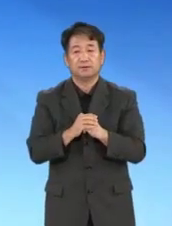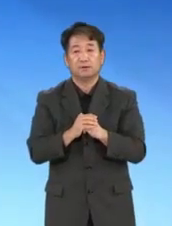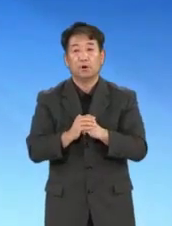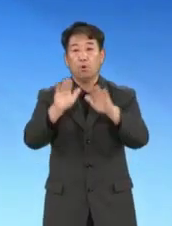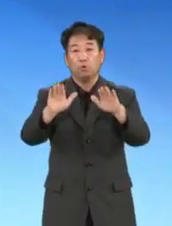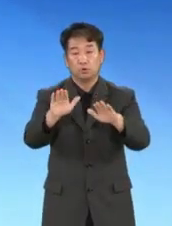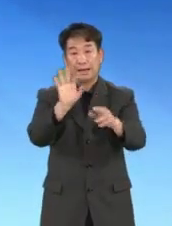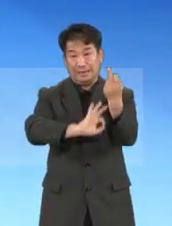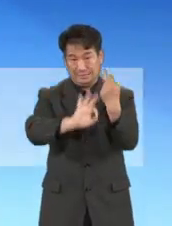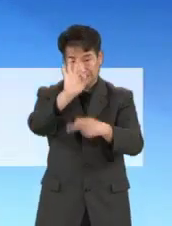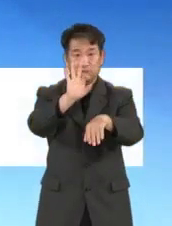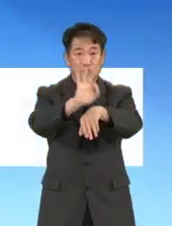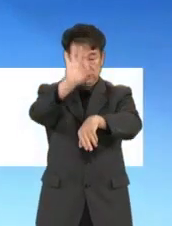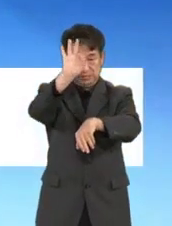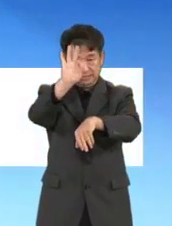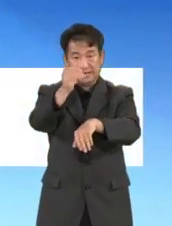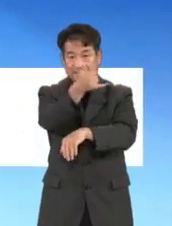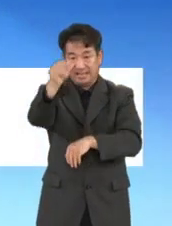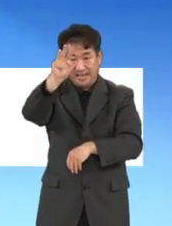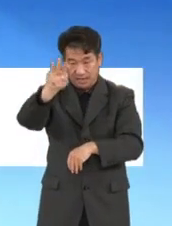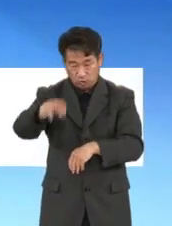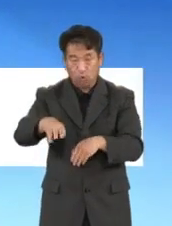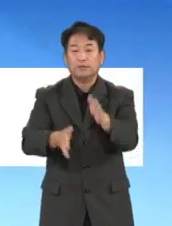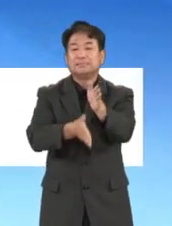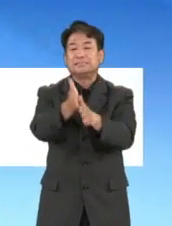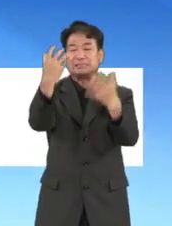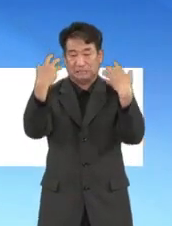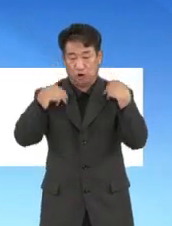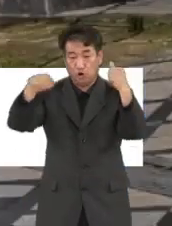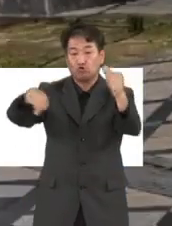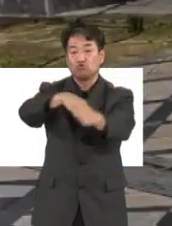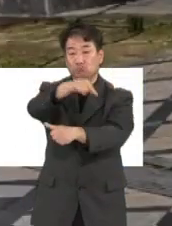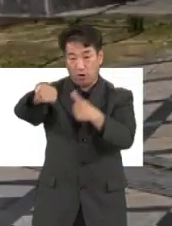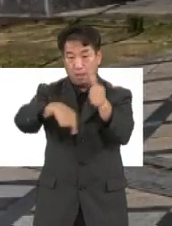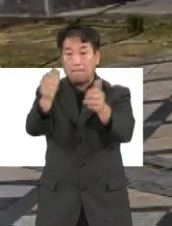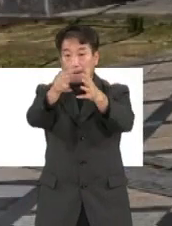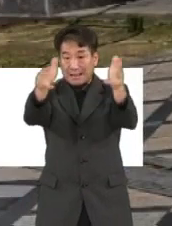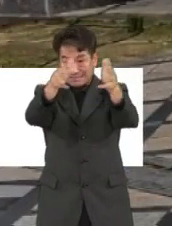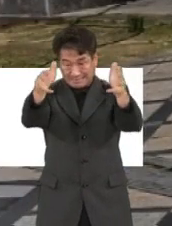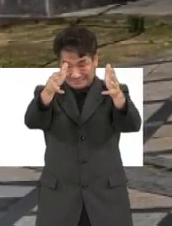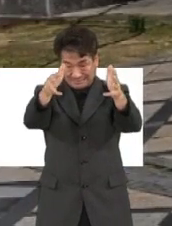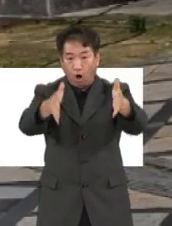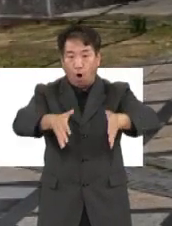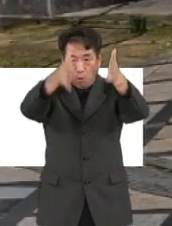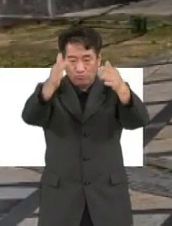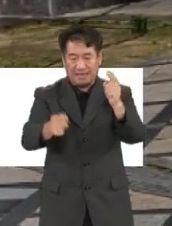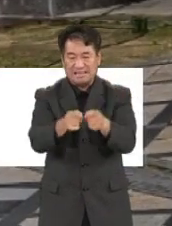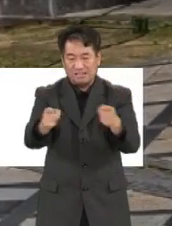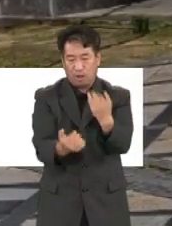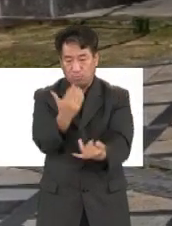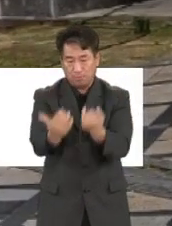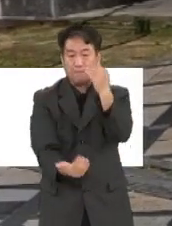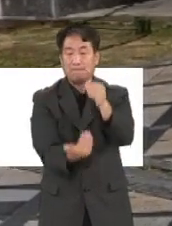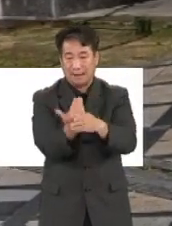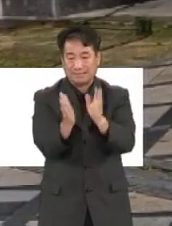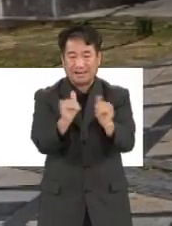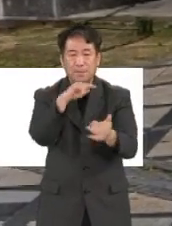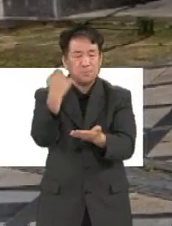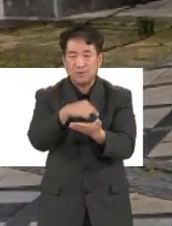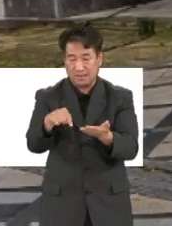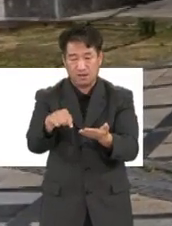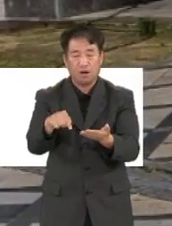오늘 오전 10시쯤 세종 보람동 시청 인근 8층짜리 상가 1층에서 불이나 인명피해는 없었지만 건물